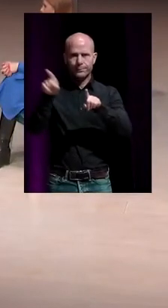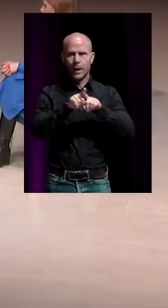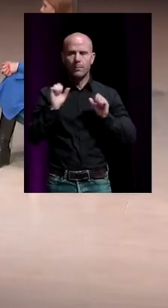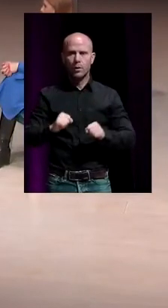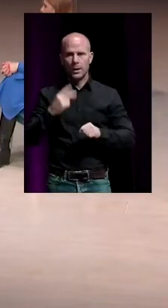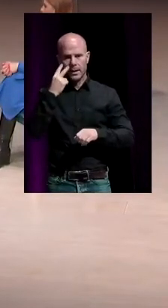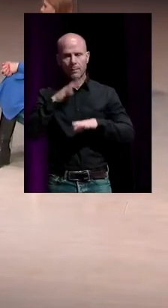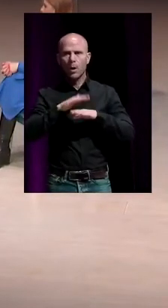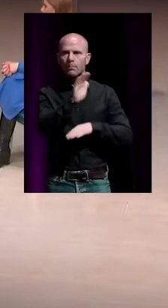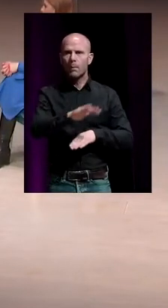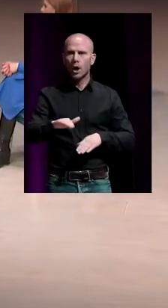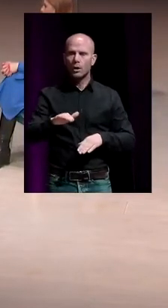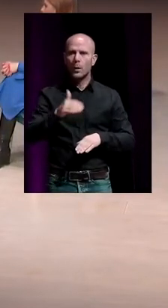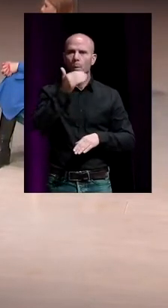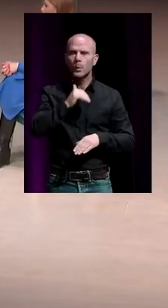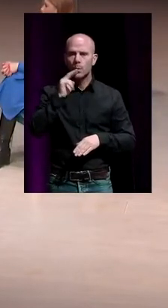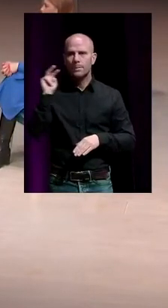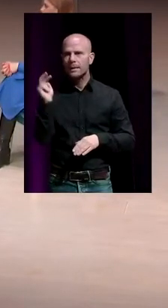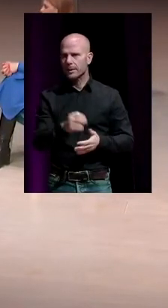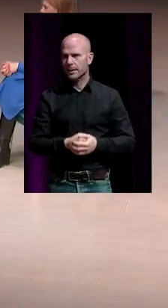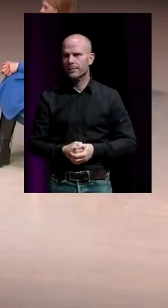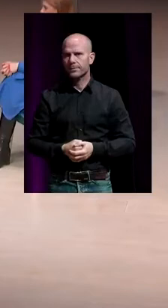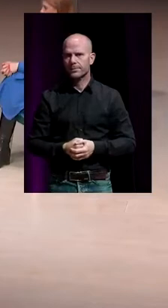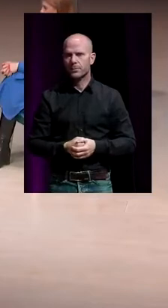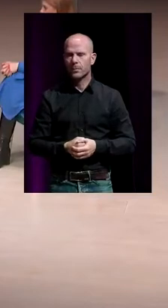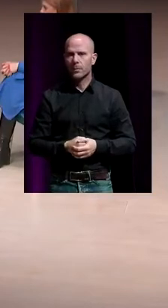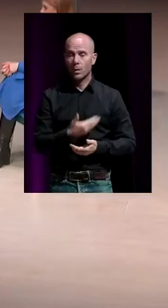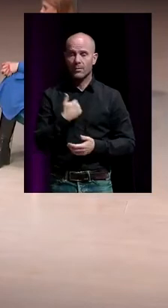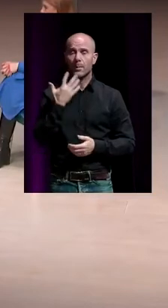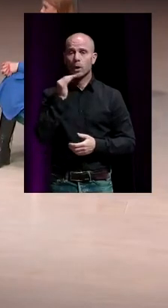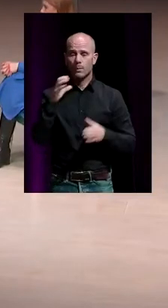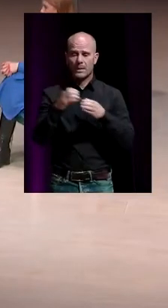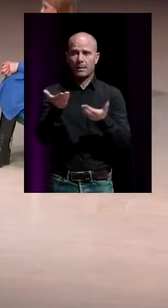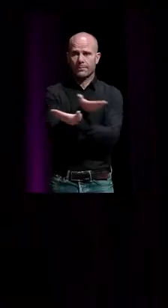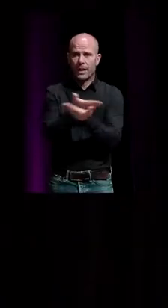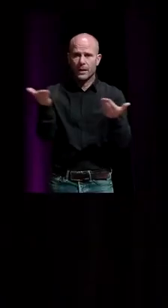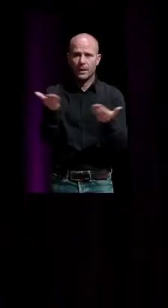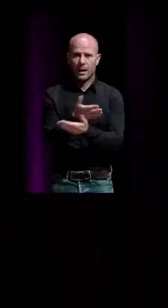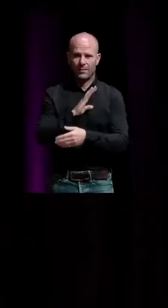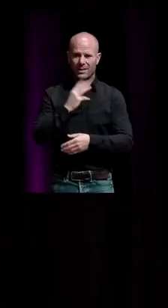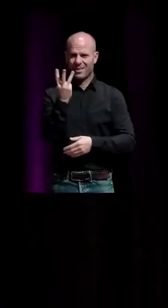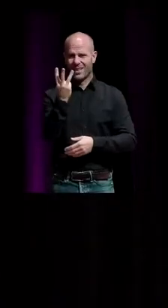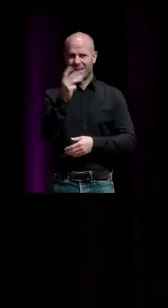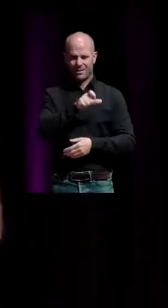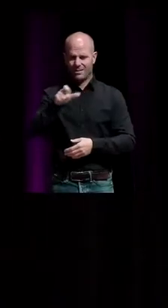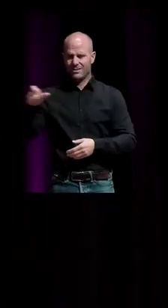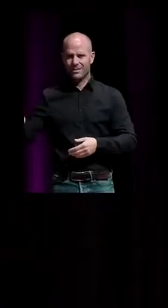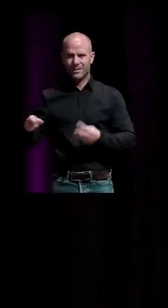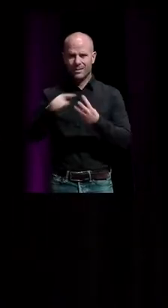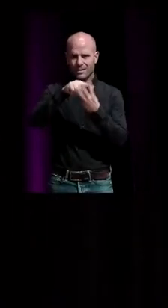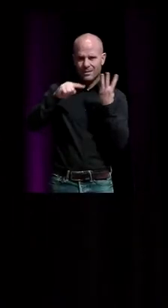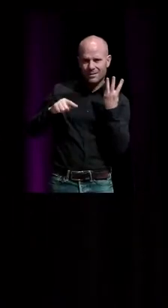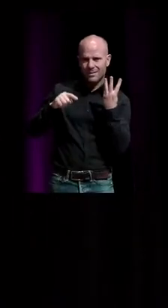unga perspektiv. Och vi pratar också om det här med samverkan. Alltså att det finns tre parter här, alltså